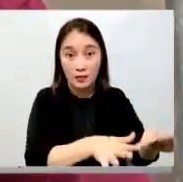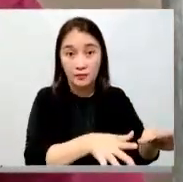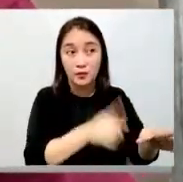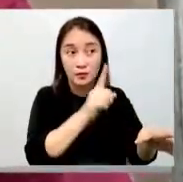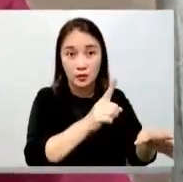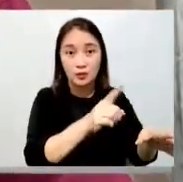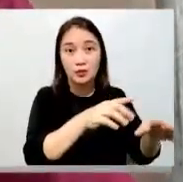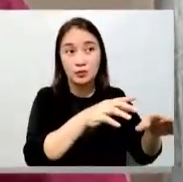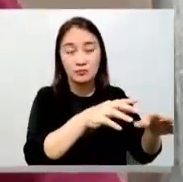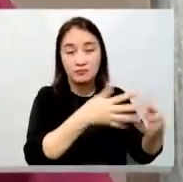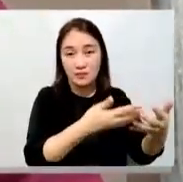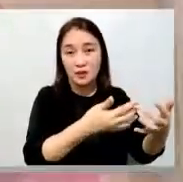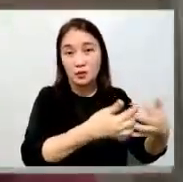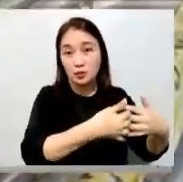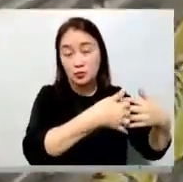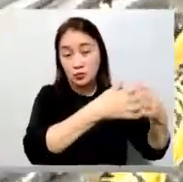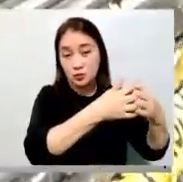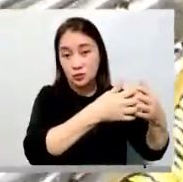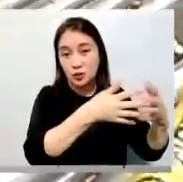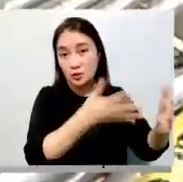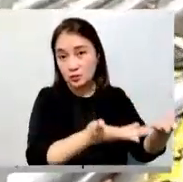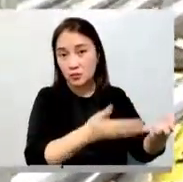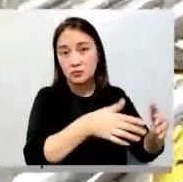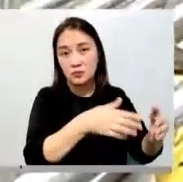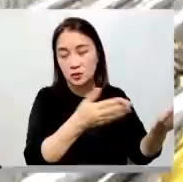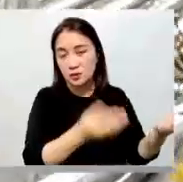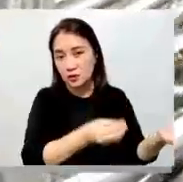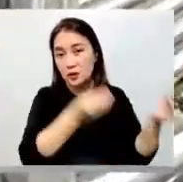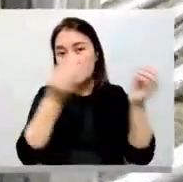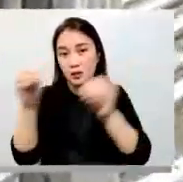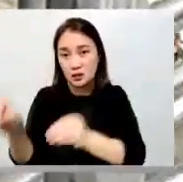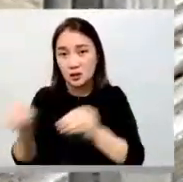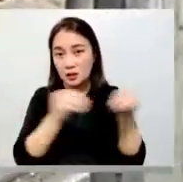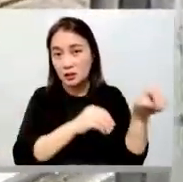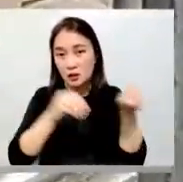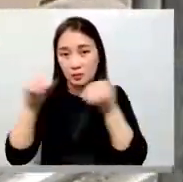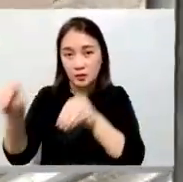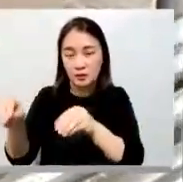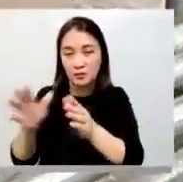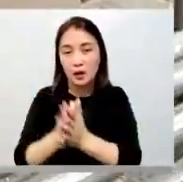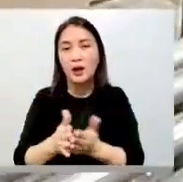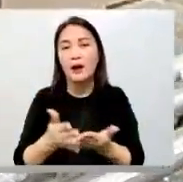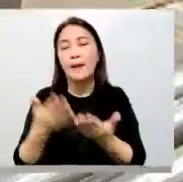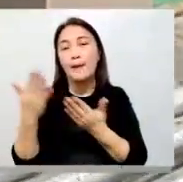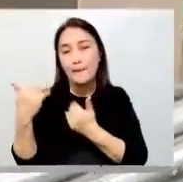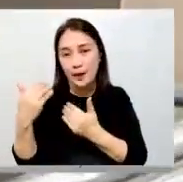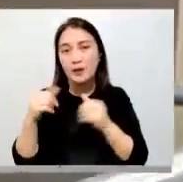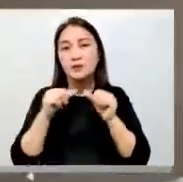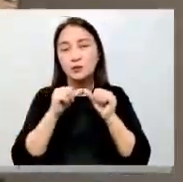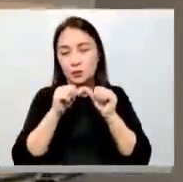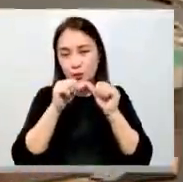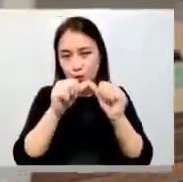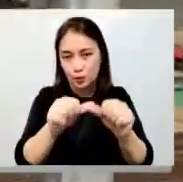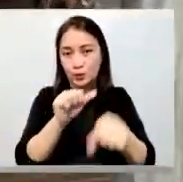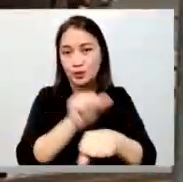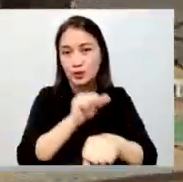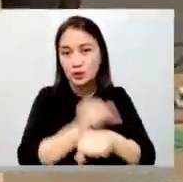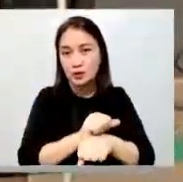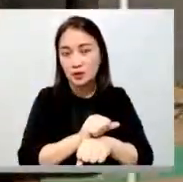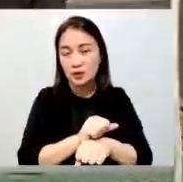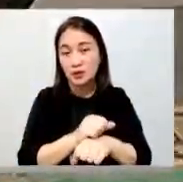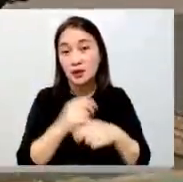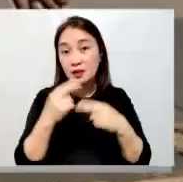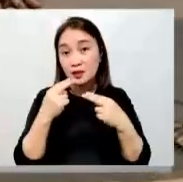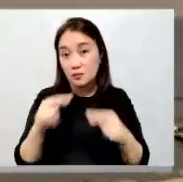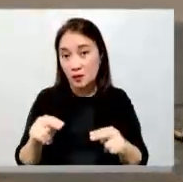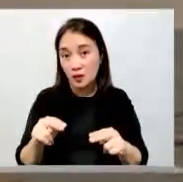sa ibang site na pagkatrabahuan. Umaasa si June na magtuloy-tuloy ang kanyang trabaho. Kaya nang mabalita ang